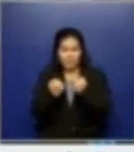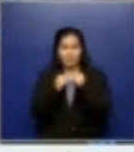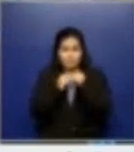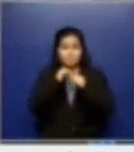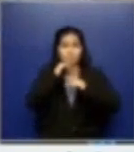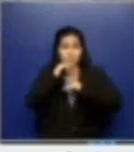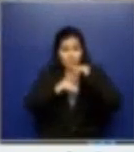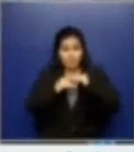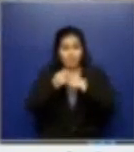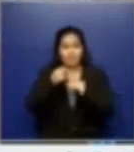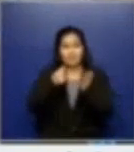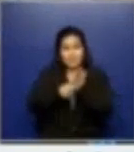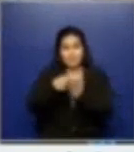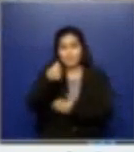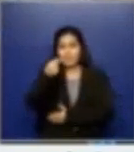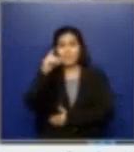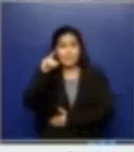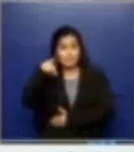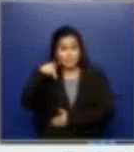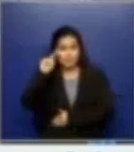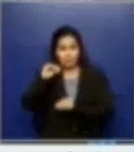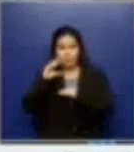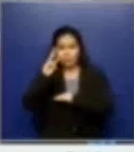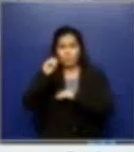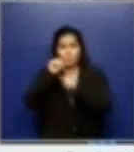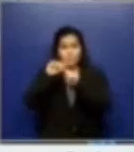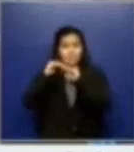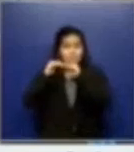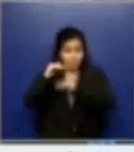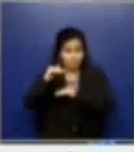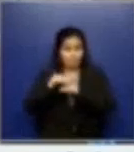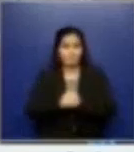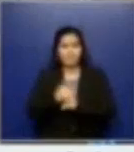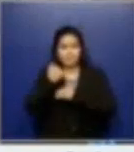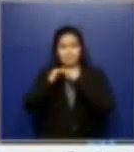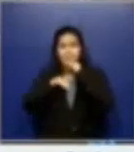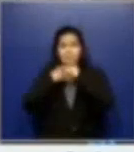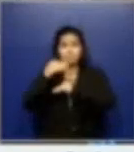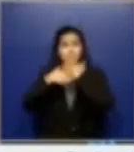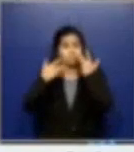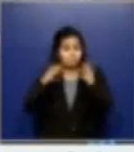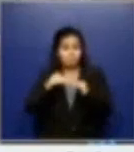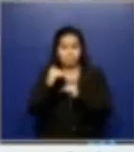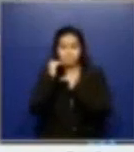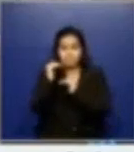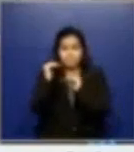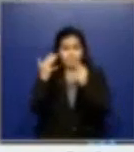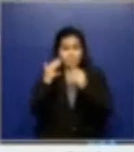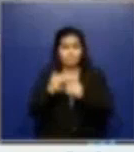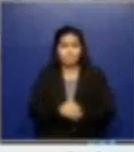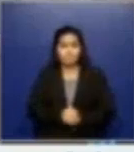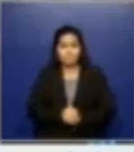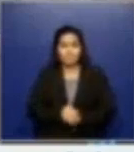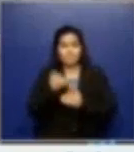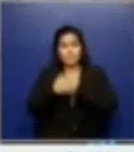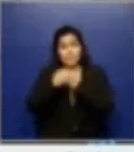นี้ต่อ GDP ไม่ควรเกิน60แต่ประเทศพัฒนาแล้วเขาไม่จำกัดหรอกเพราะนั้น